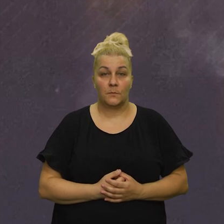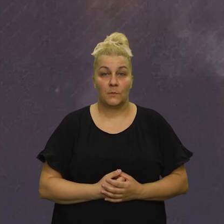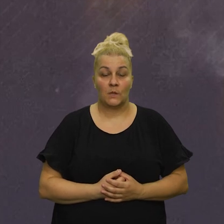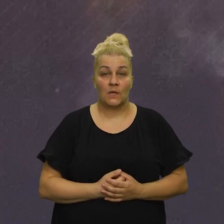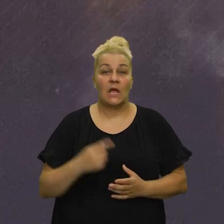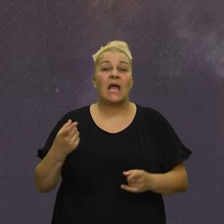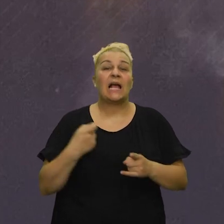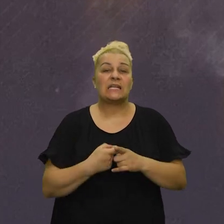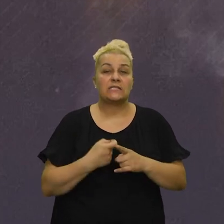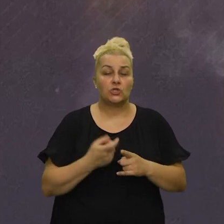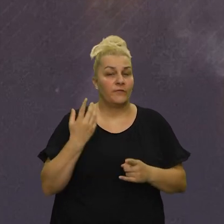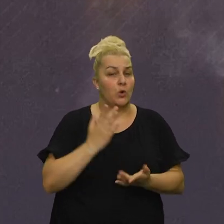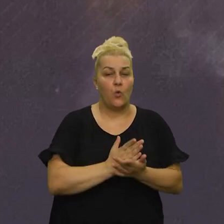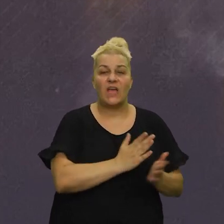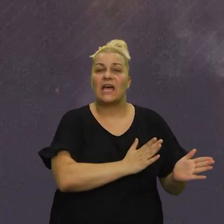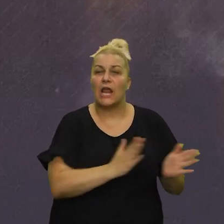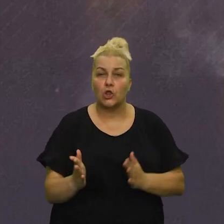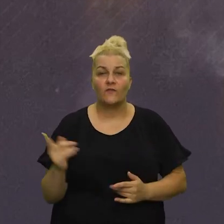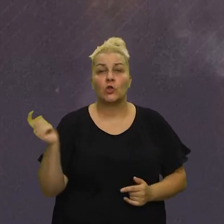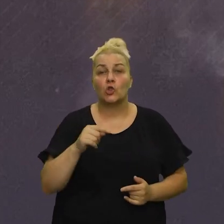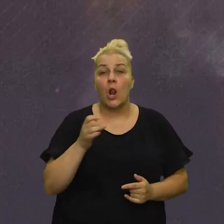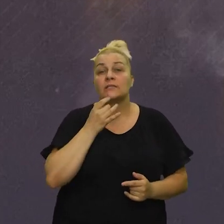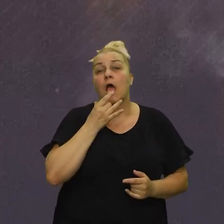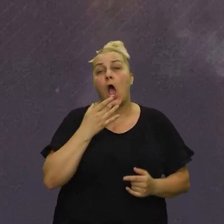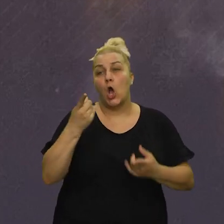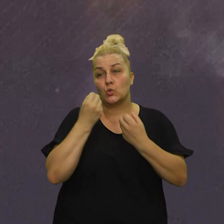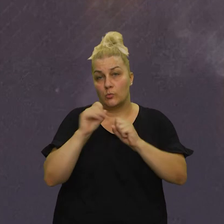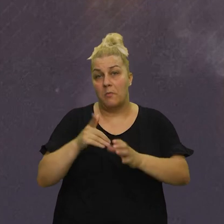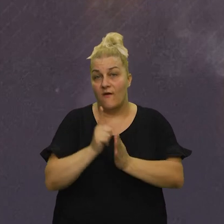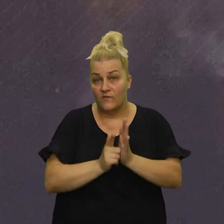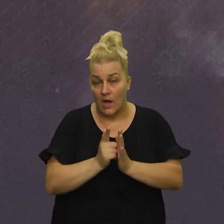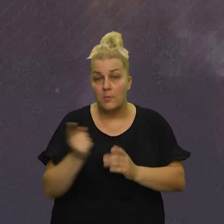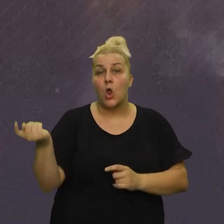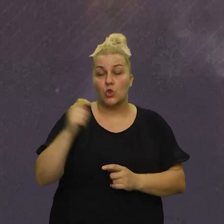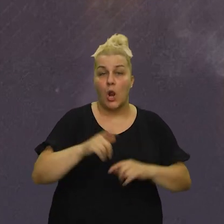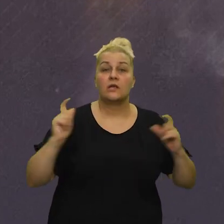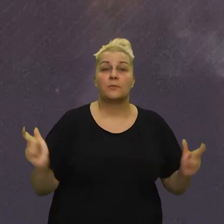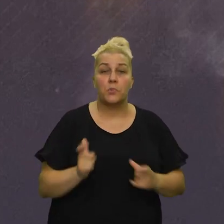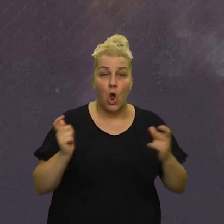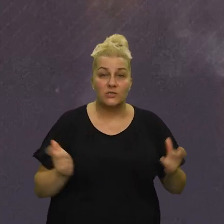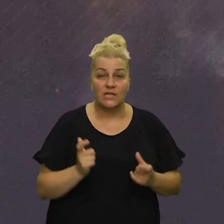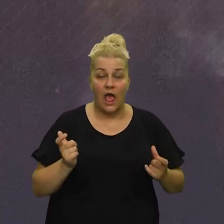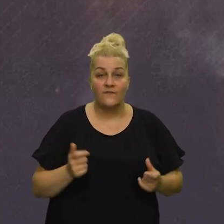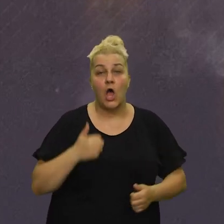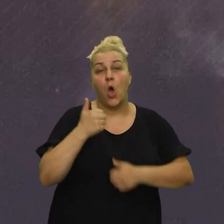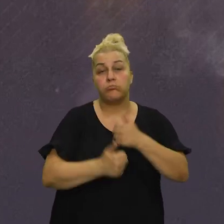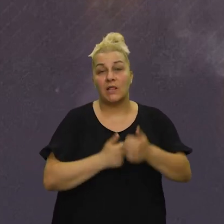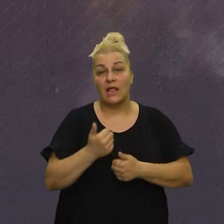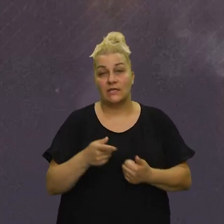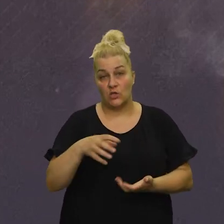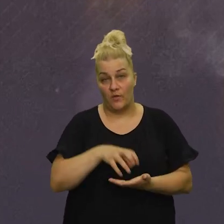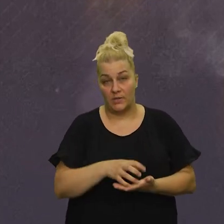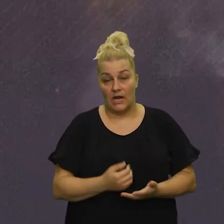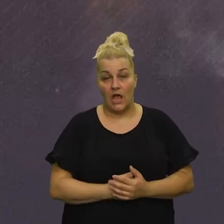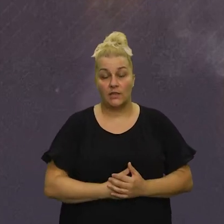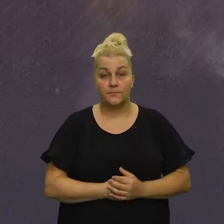Krstičević redovito dolazi kad god ima vremena na proslavu u obljetnice